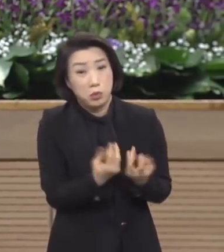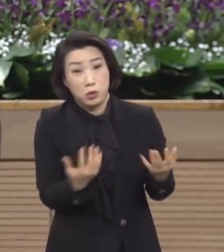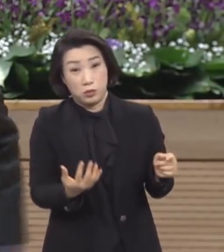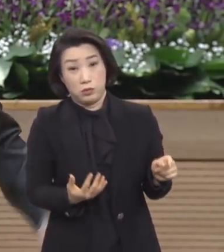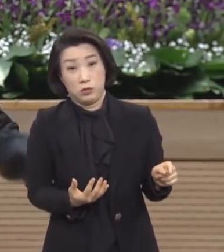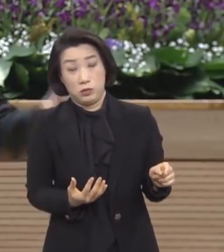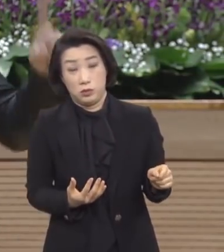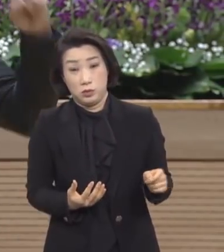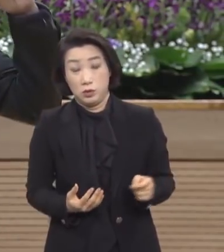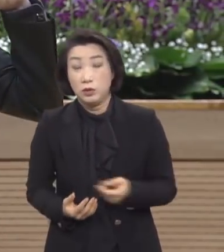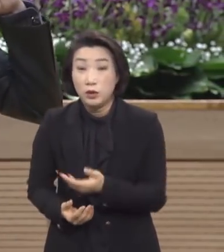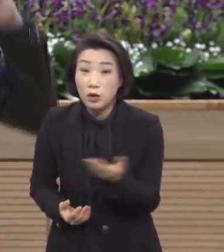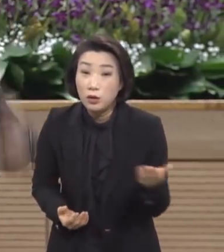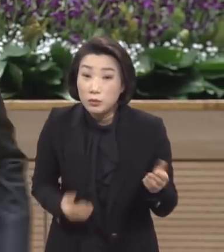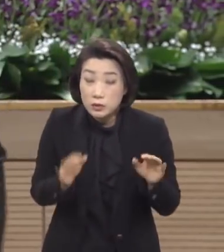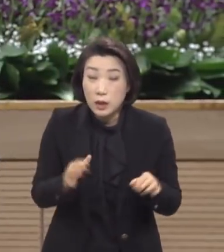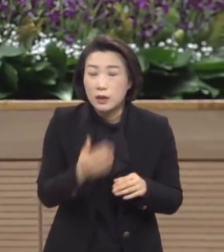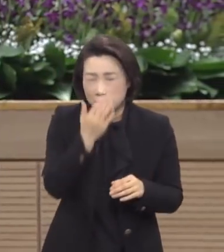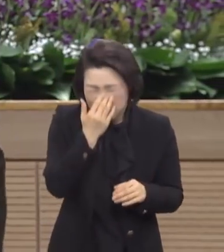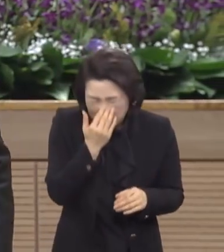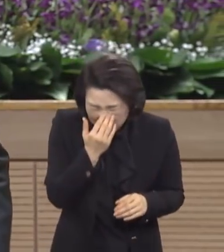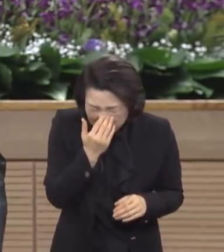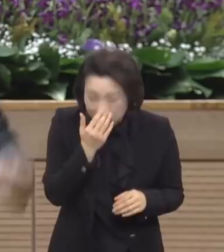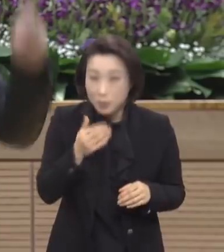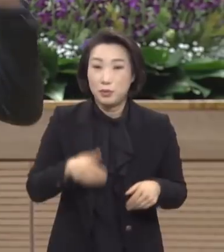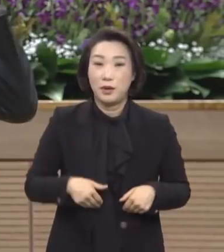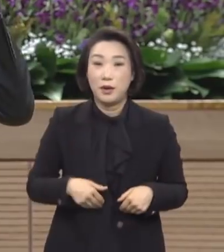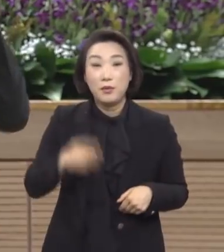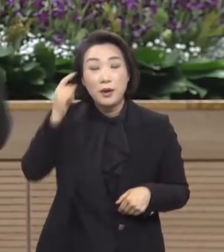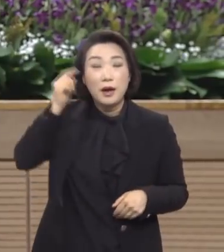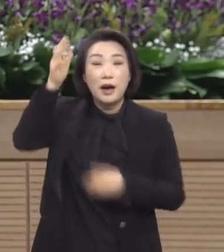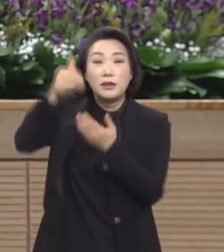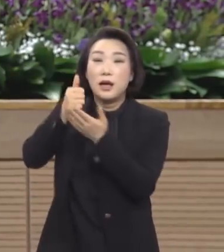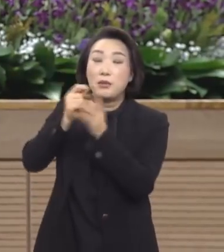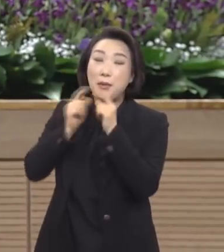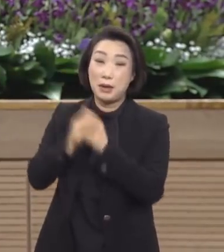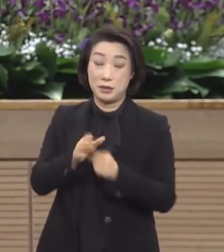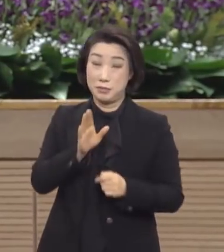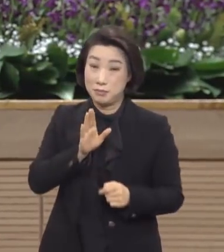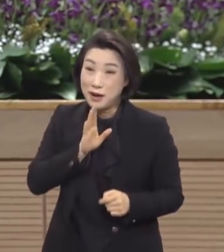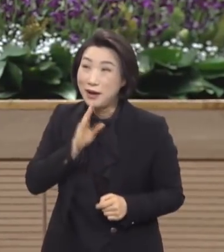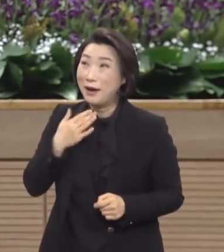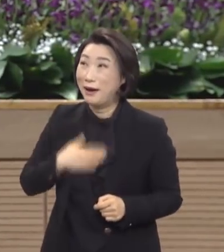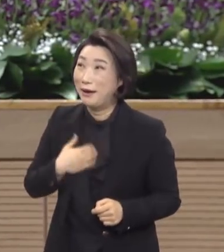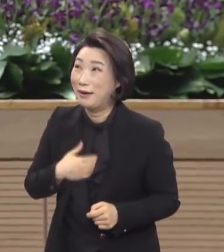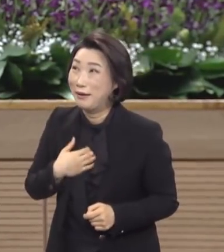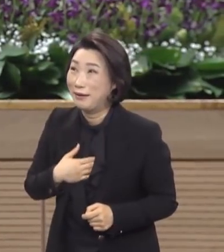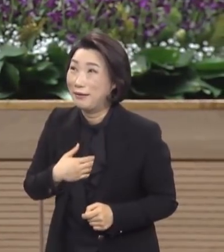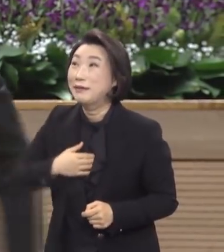일이야. 그저 겸손은 하나님 말씀이 옳은 줄 알고